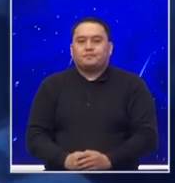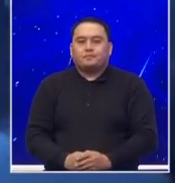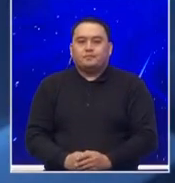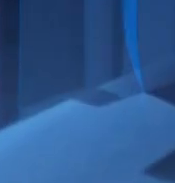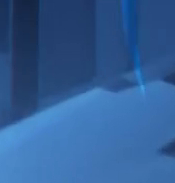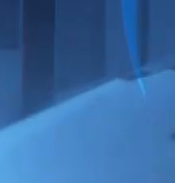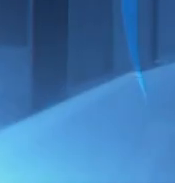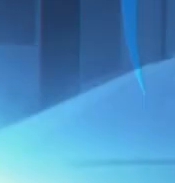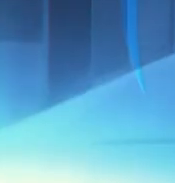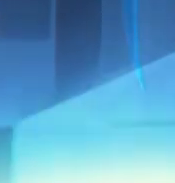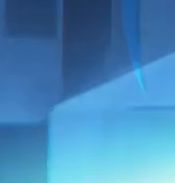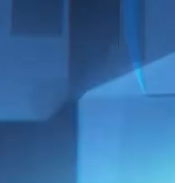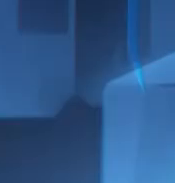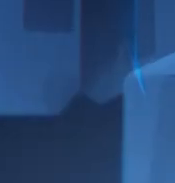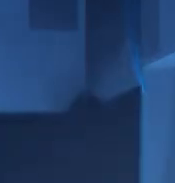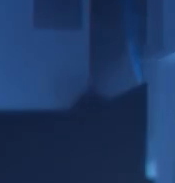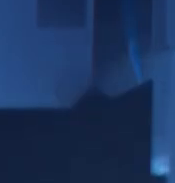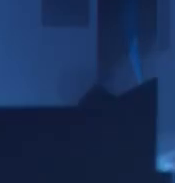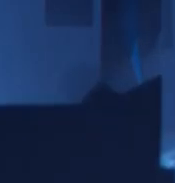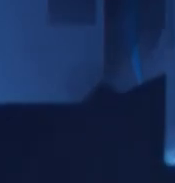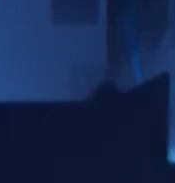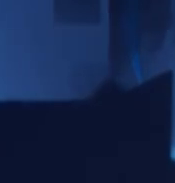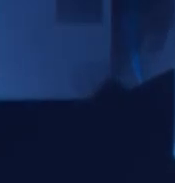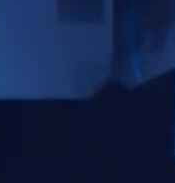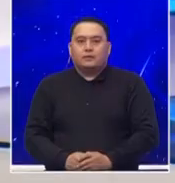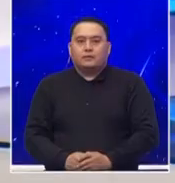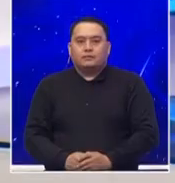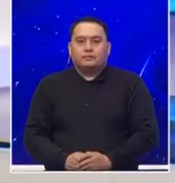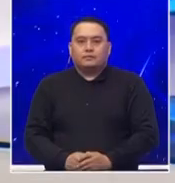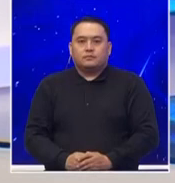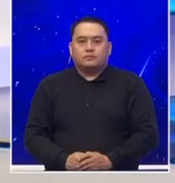Исимбекова, Мади Байбосынов, телеканал ЖТСУ.